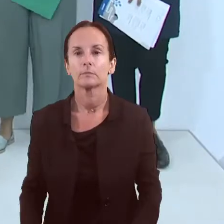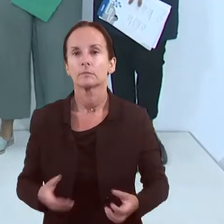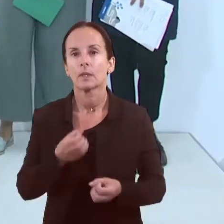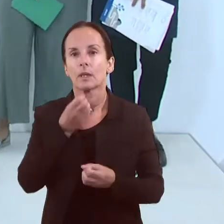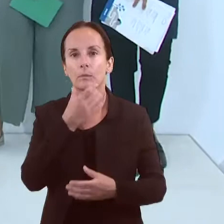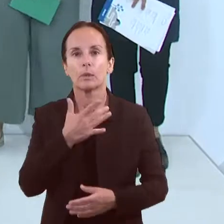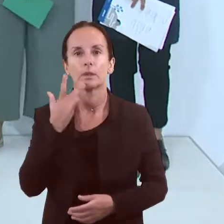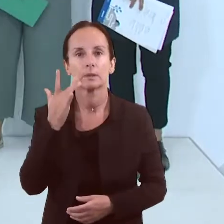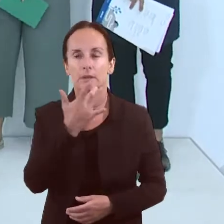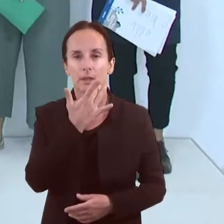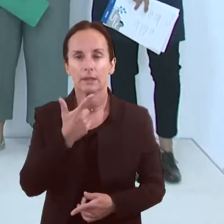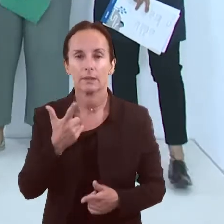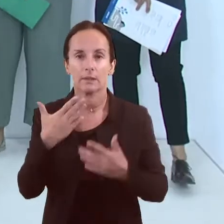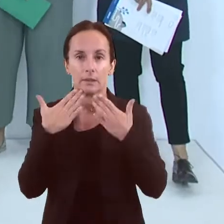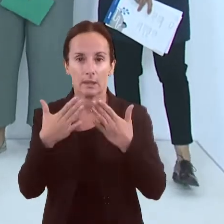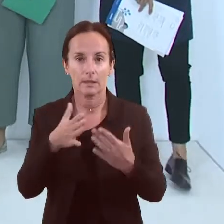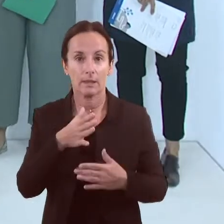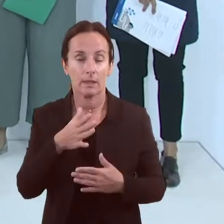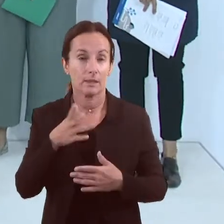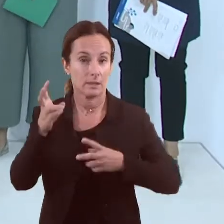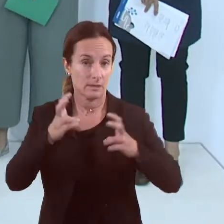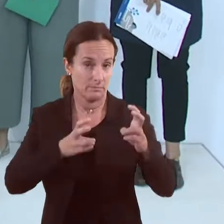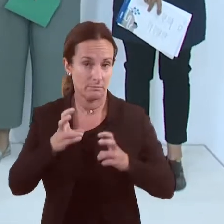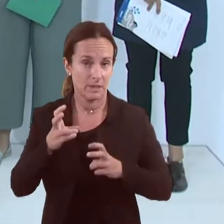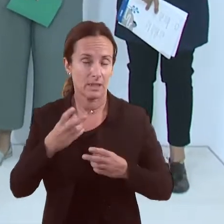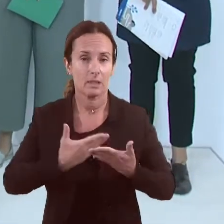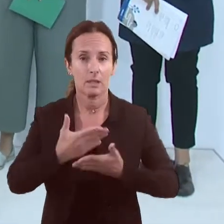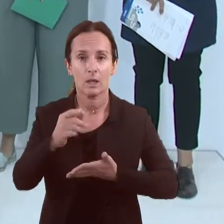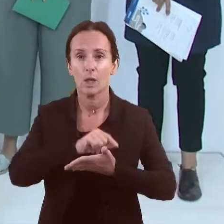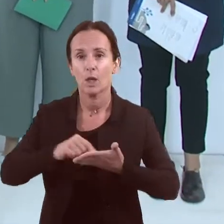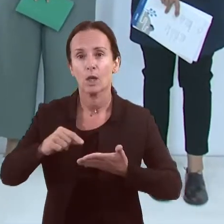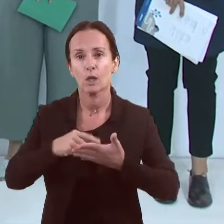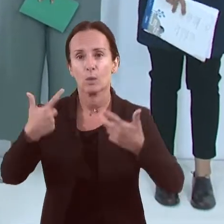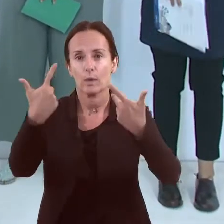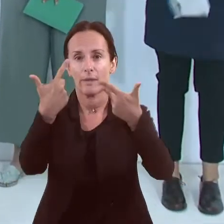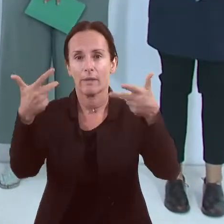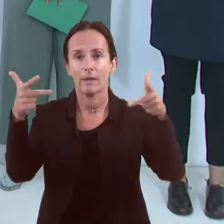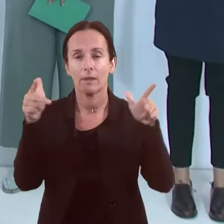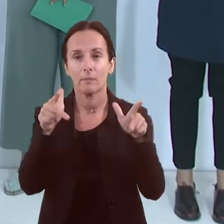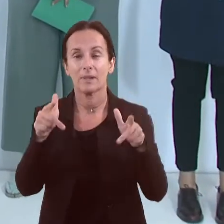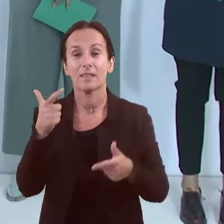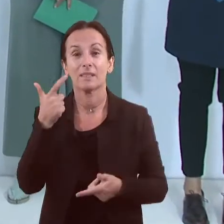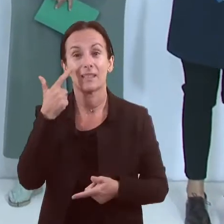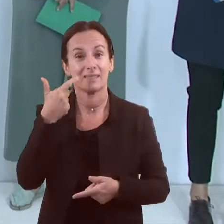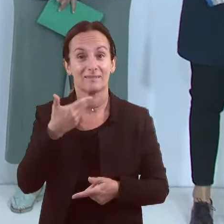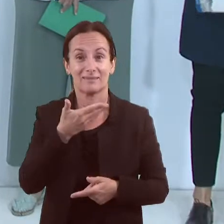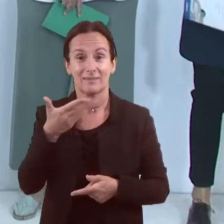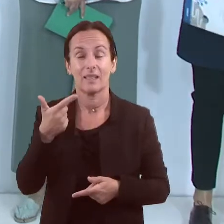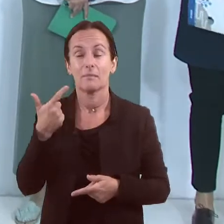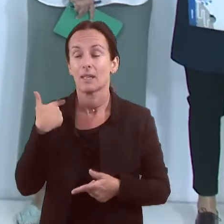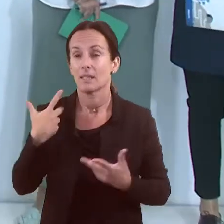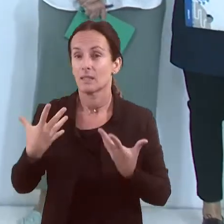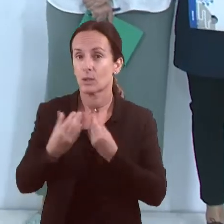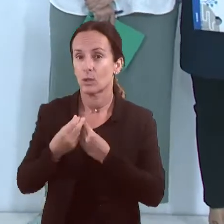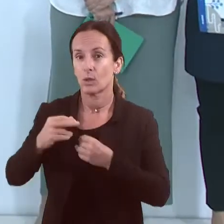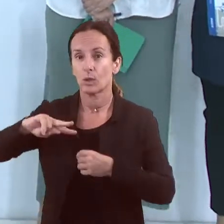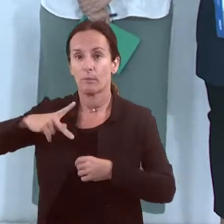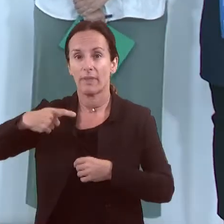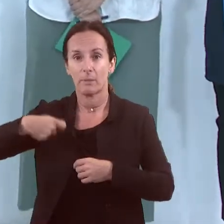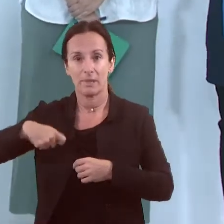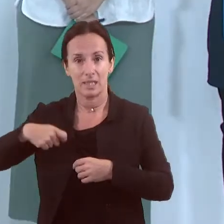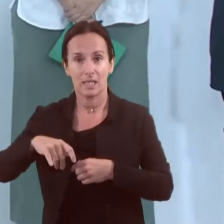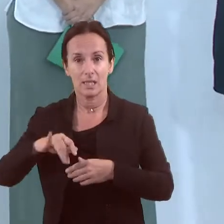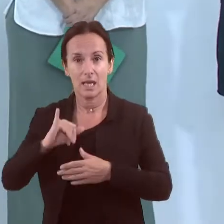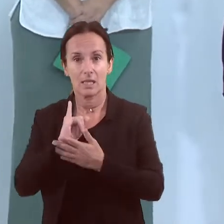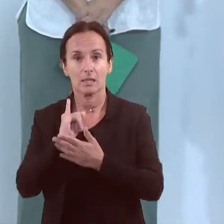Bones tardes. Gràcies per acudir a aquesta roda de premsa. Com veus, m'acompanya la vicepresidenta d'Inclusió Social de